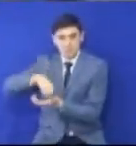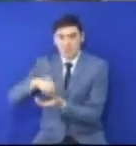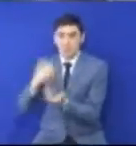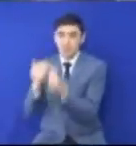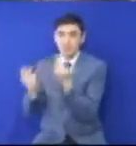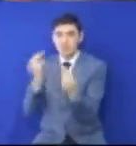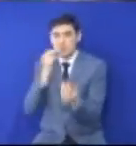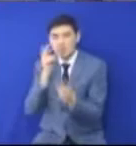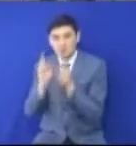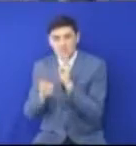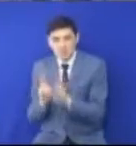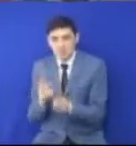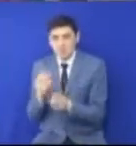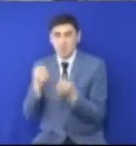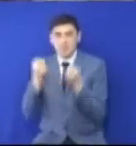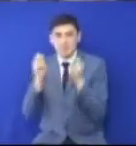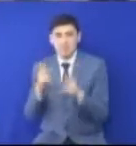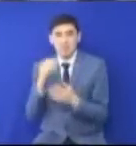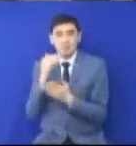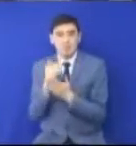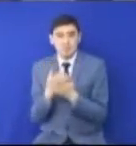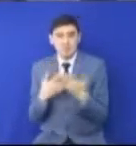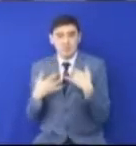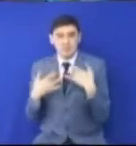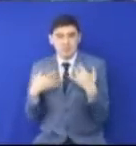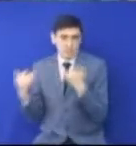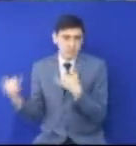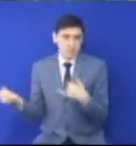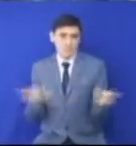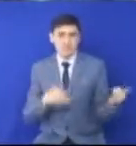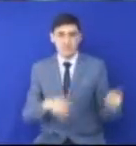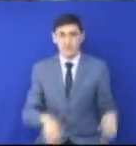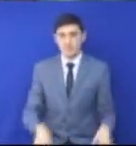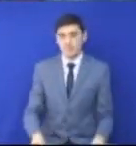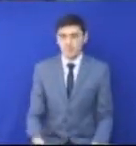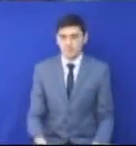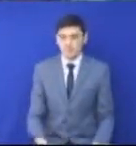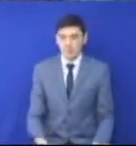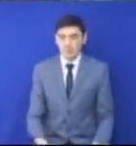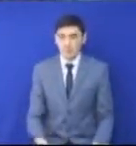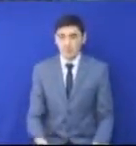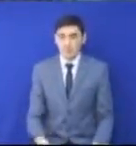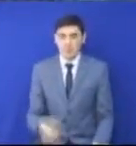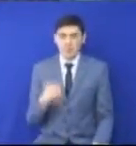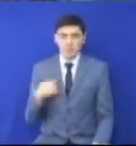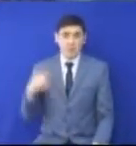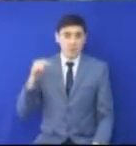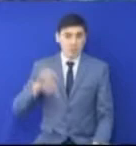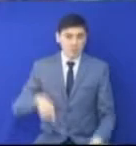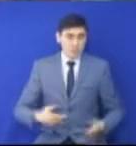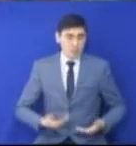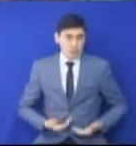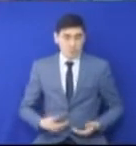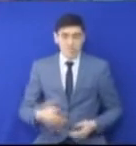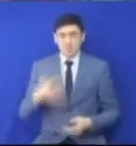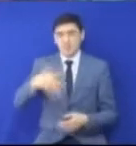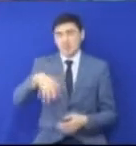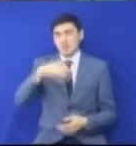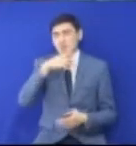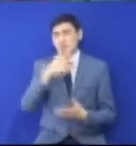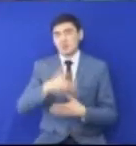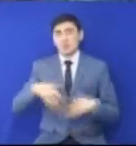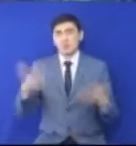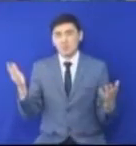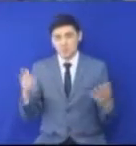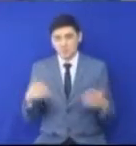түрлерімен арнайы дайындаған концерттік бағдарламаларын ұсынды. Я живу здесь уже больше 50. Осында 50 жылдан астам уақыт